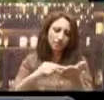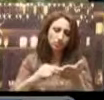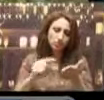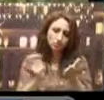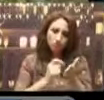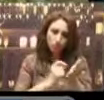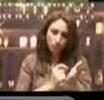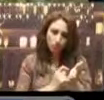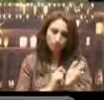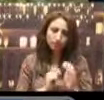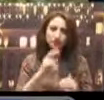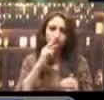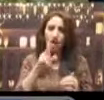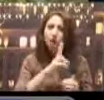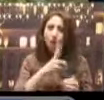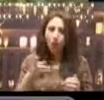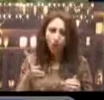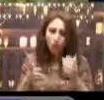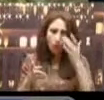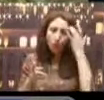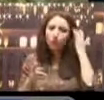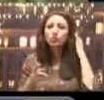يعني. كان بيتكلم على ان هل فعلا